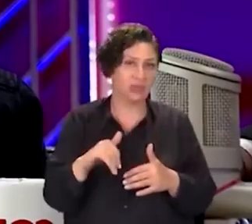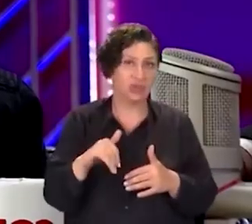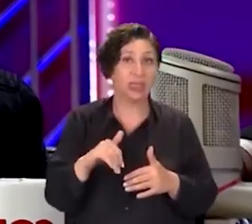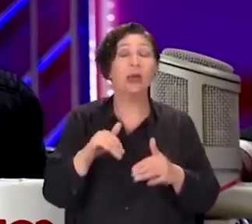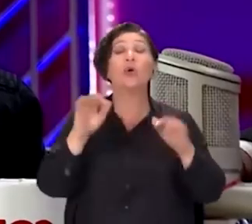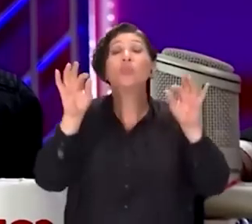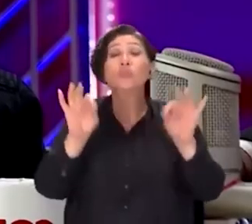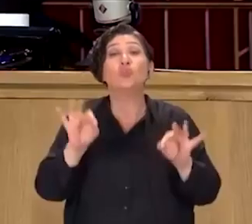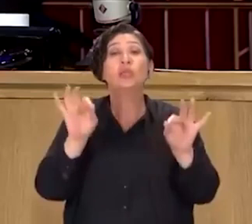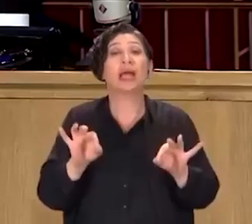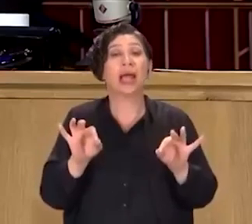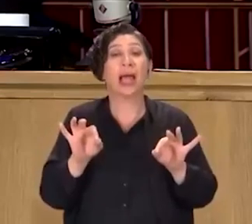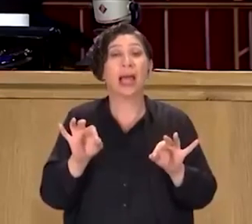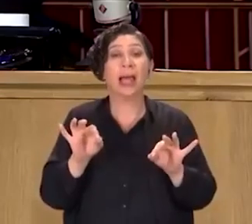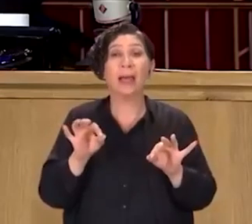Ve mutlaka